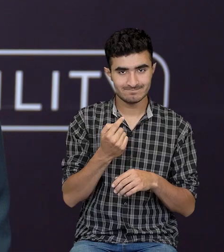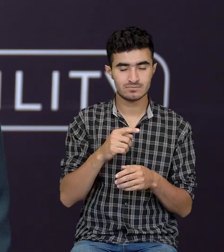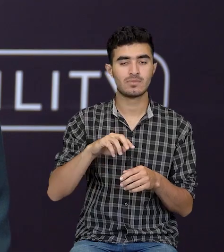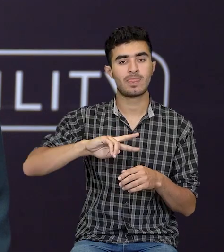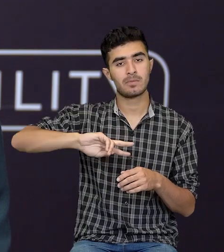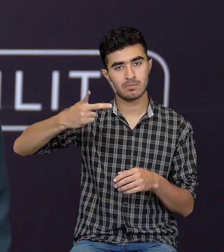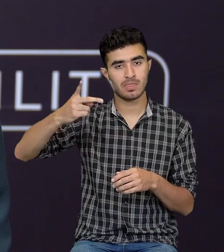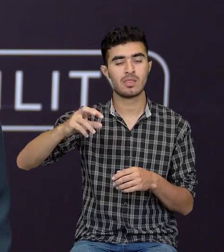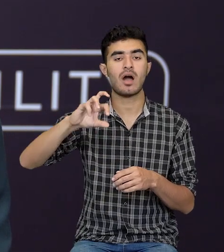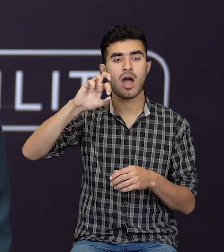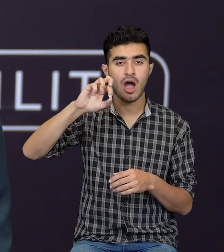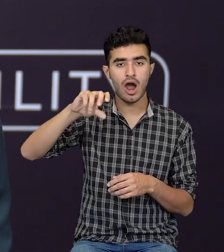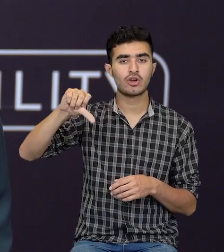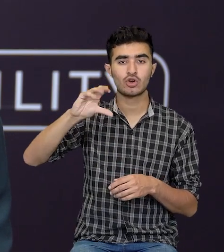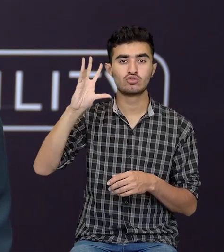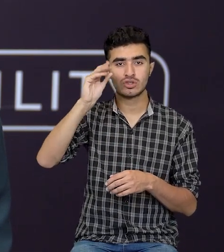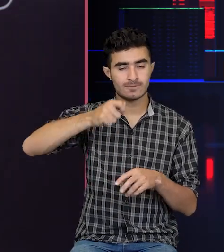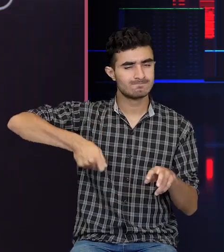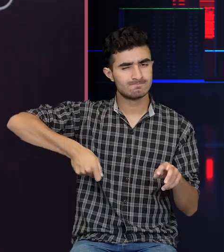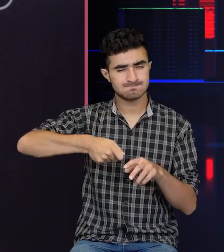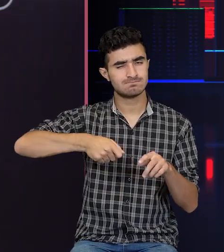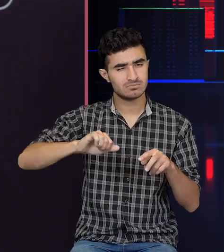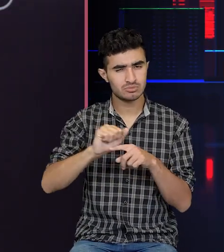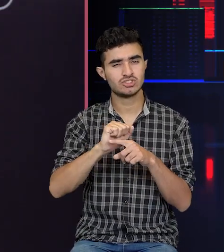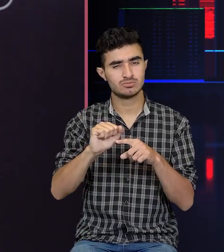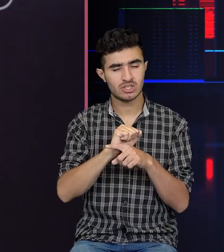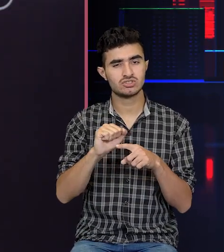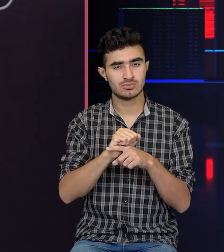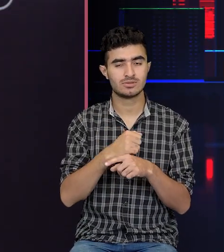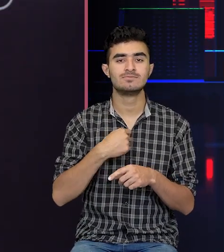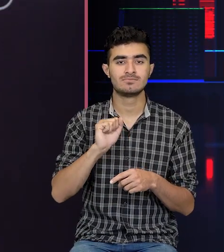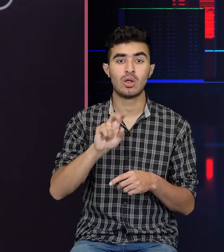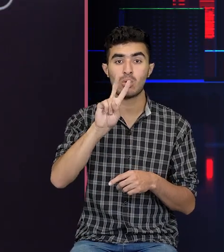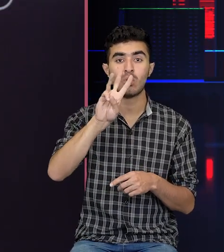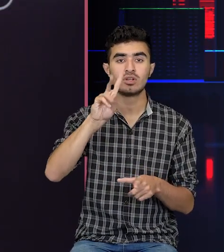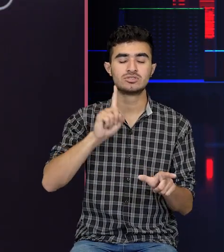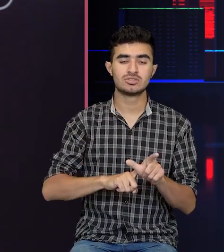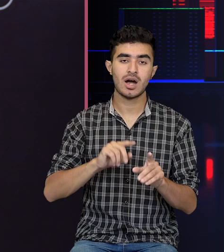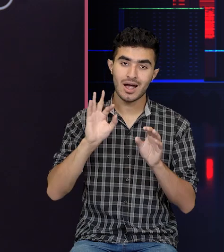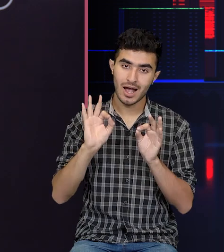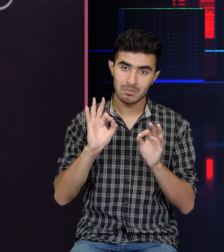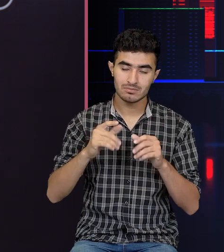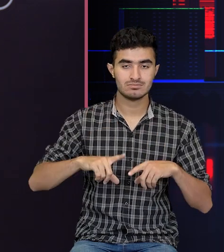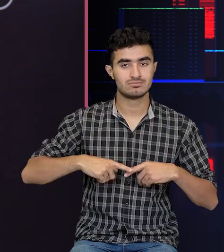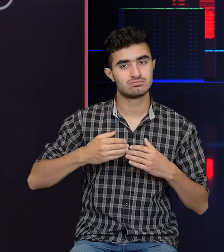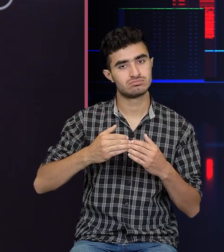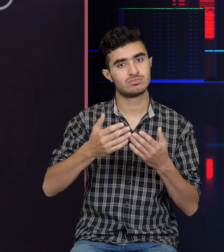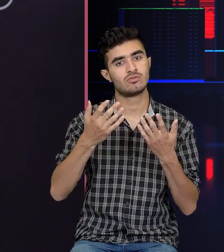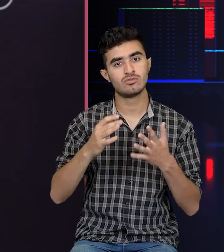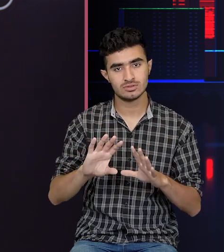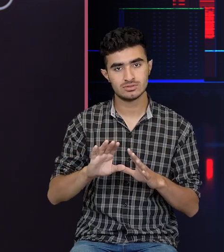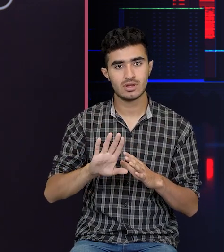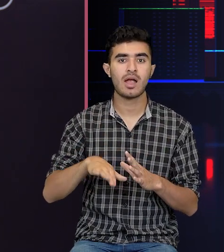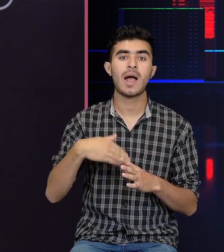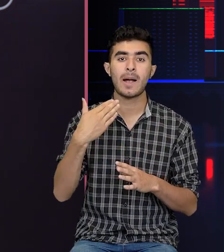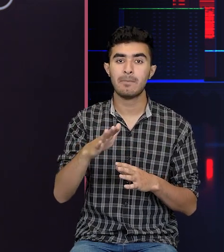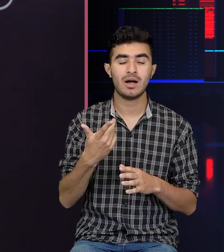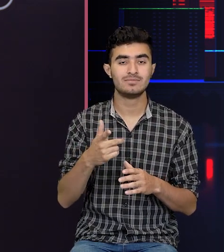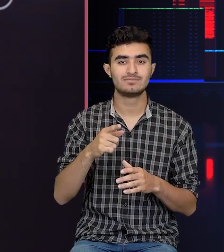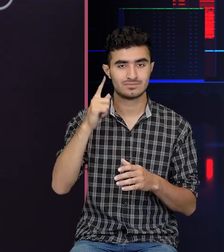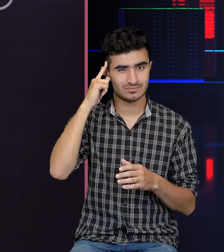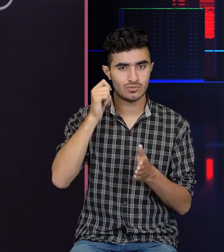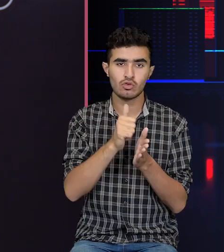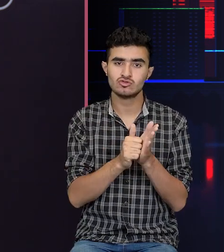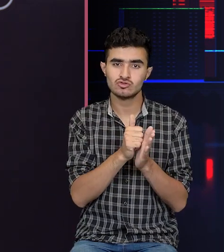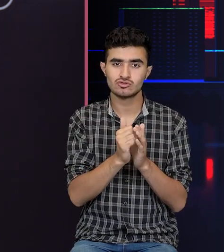तो मेरी ये कंडीशन हो गई थी, जब भी क्लब में चले जाता था 8 से 10 घंटे अगर मैं अपनी गेम को नहीं देता था तो मुझे एक बेचैनी सी